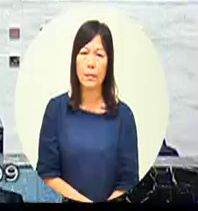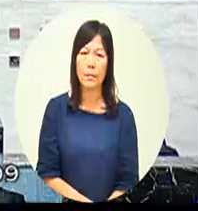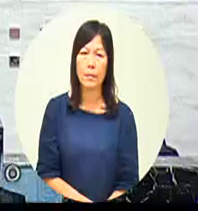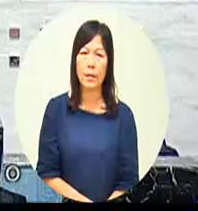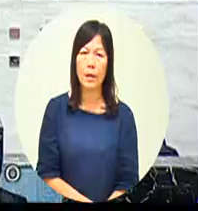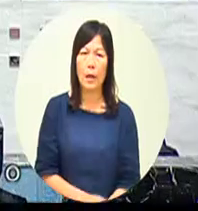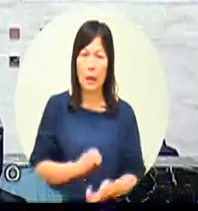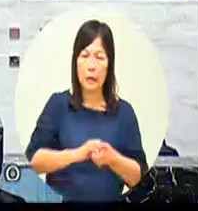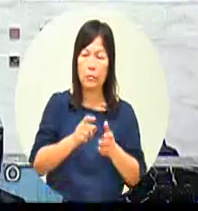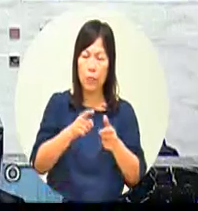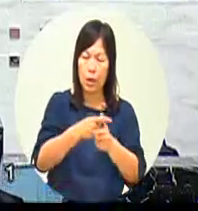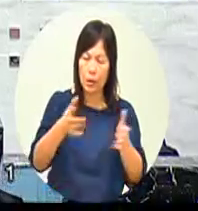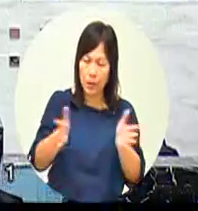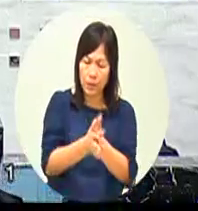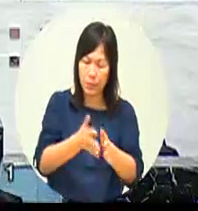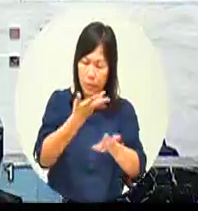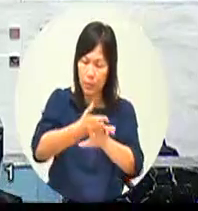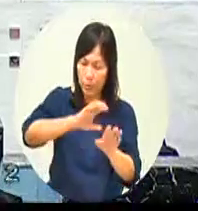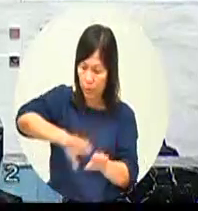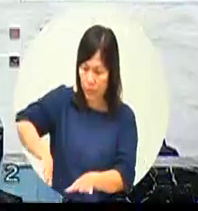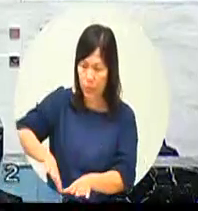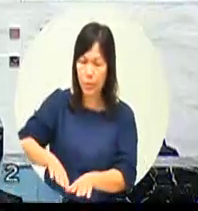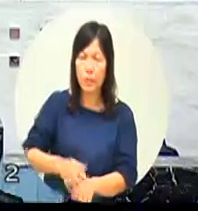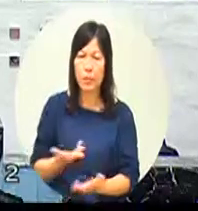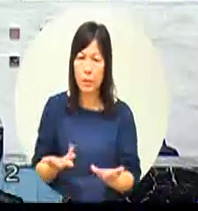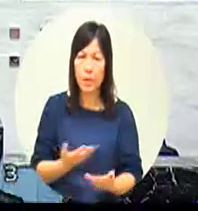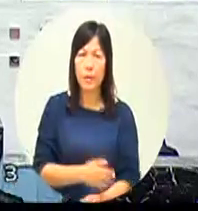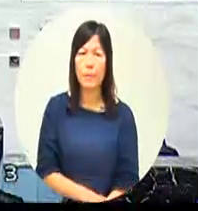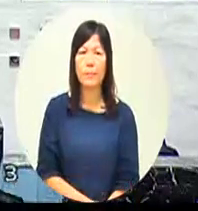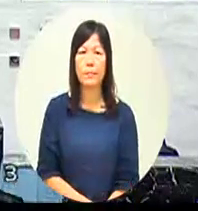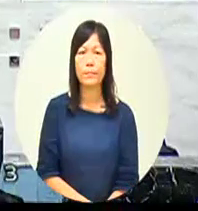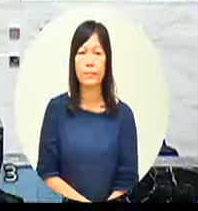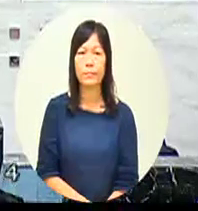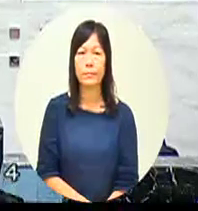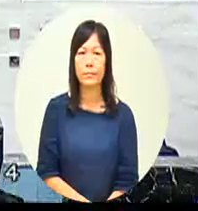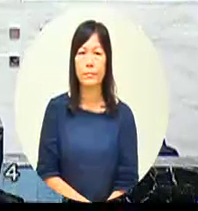也一并搁置吗？也一并搁置吗？